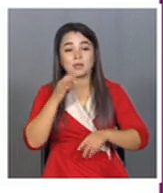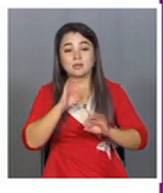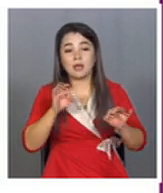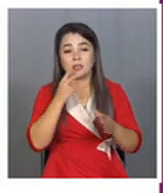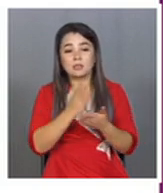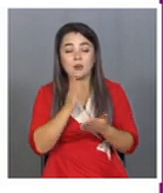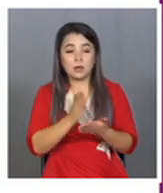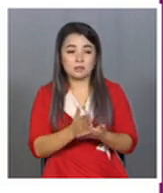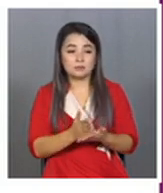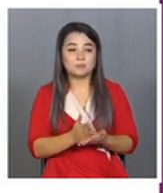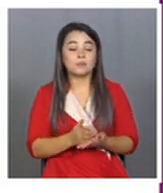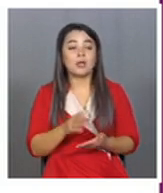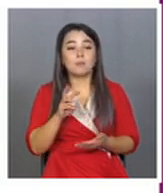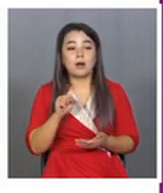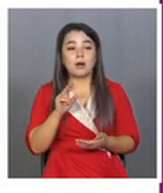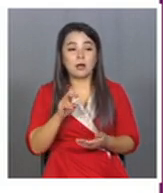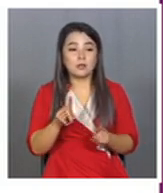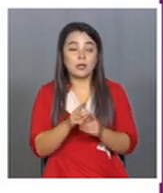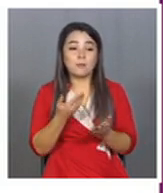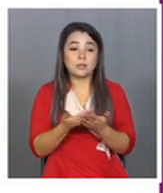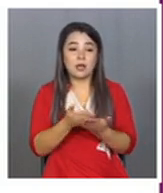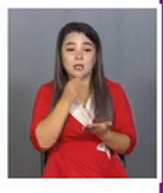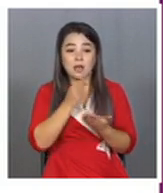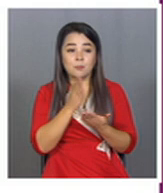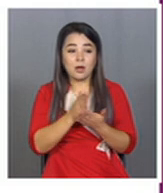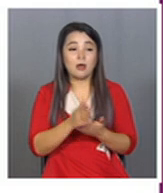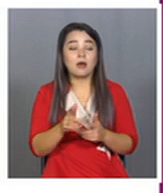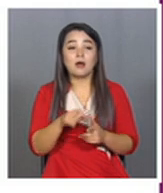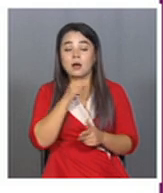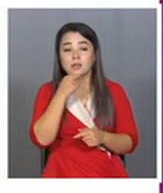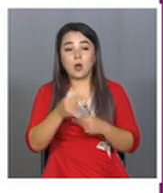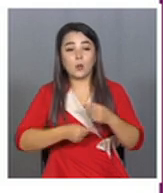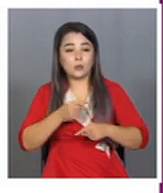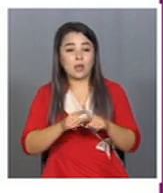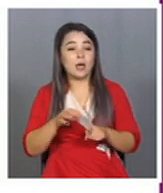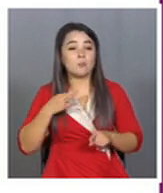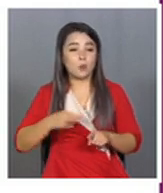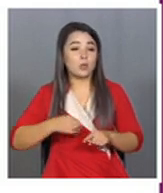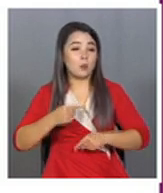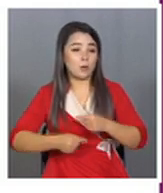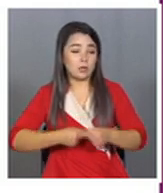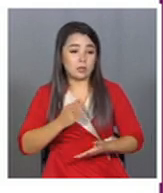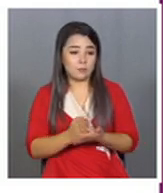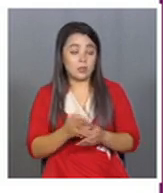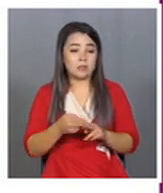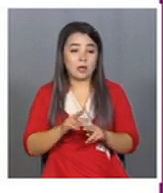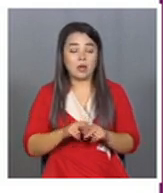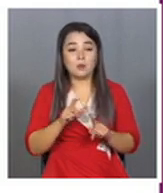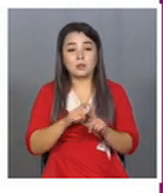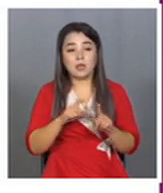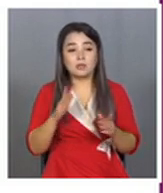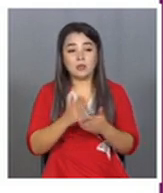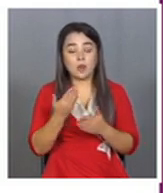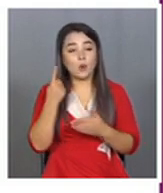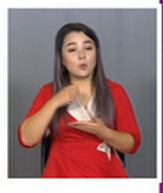айтылған. Мақалға мысал келтірер болсақ, ата өнері балаға мұра. Мақалдағы